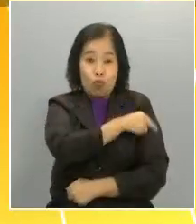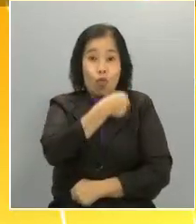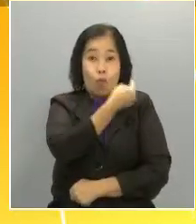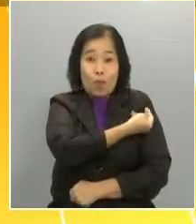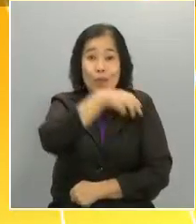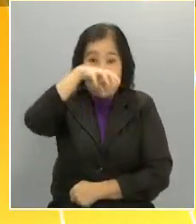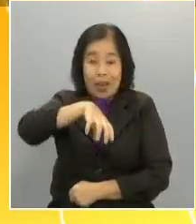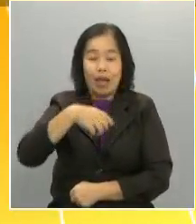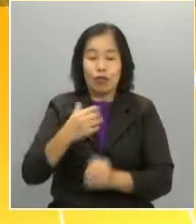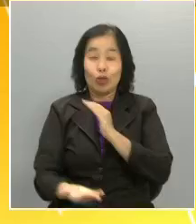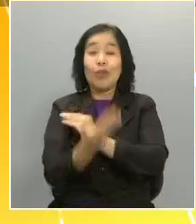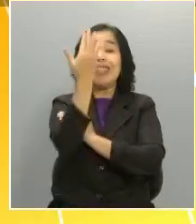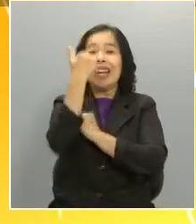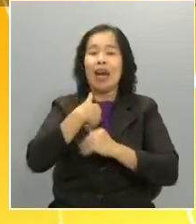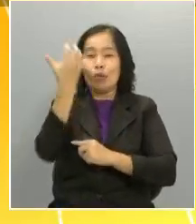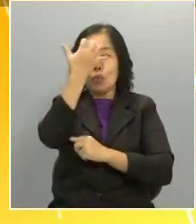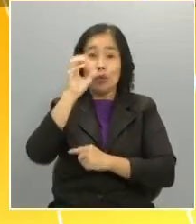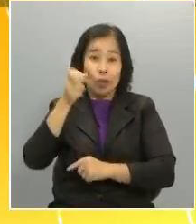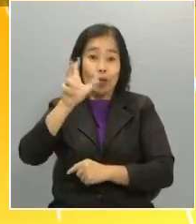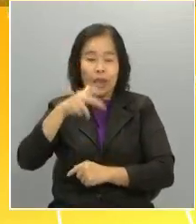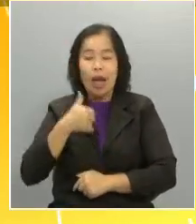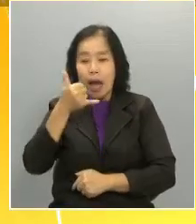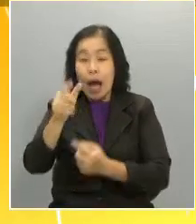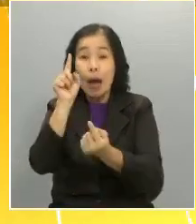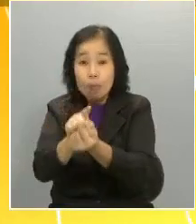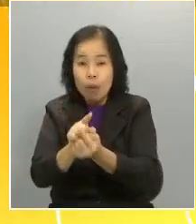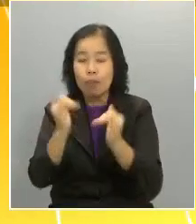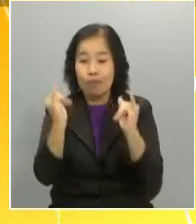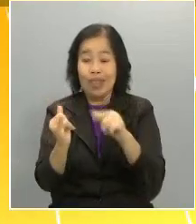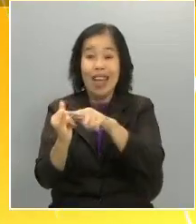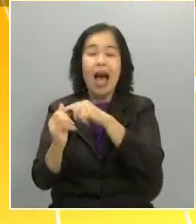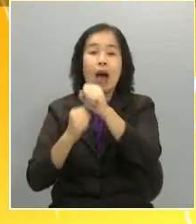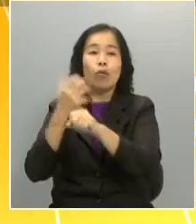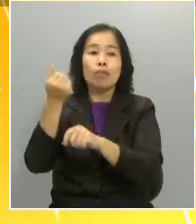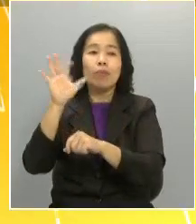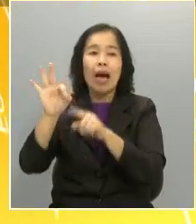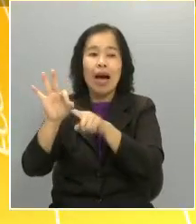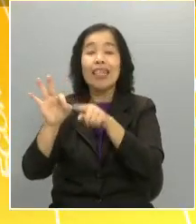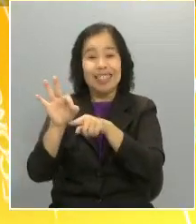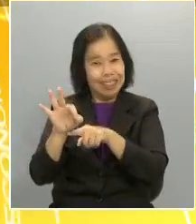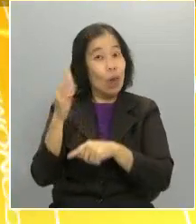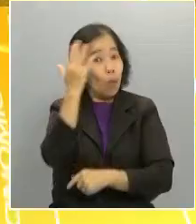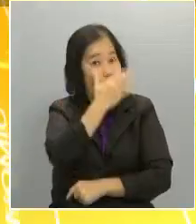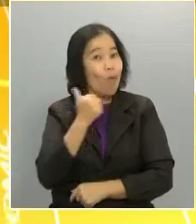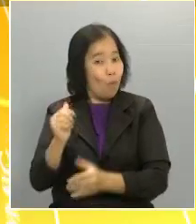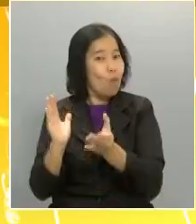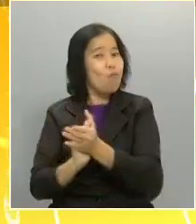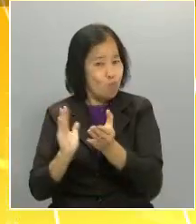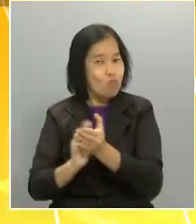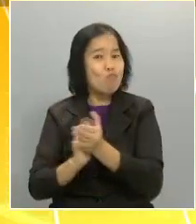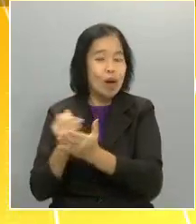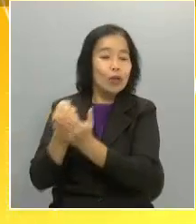ไปเยี่ยมเมื่อช่วงเช้าเจอน้องบาสนะครับน้องบาสเนี่ยเล่าเหตุการณ์น้องบาสก็คือพลเมืองดีนี่น่าชื่นชมที่เข้าไปช่วย